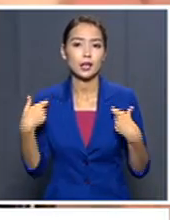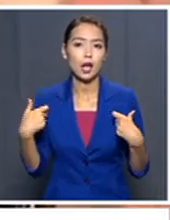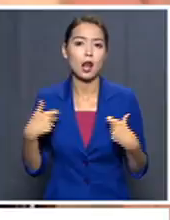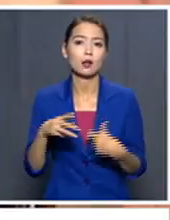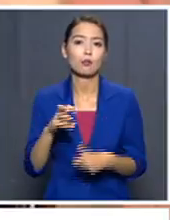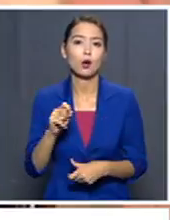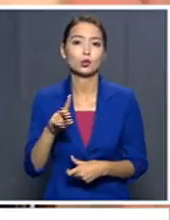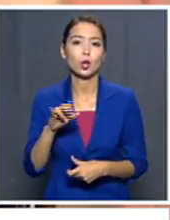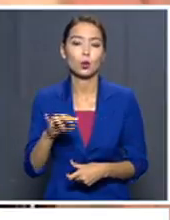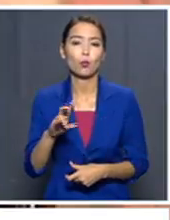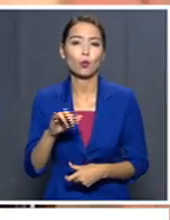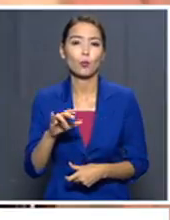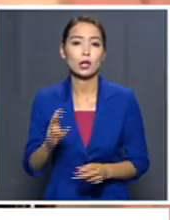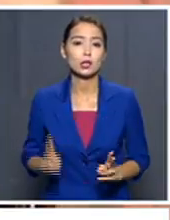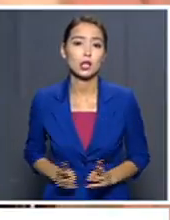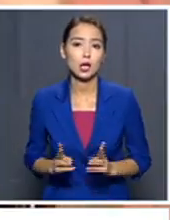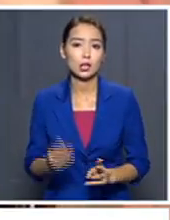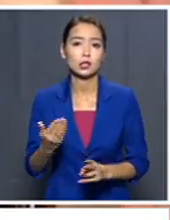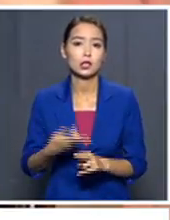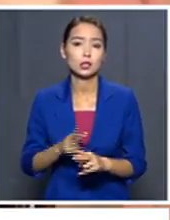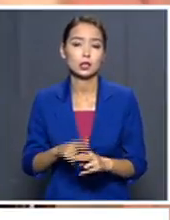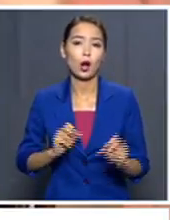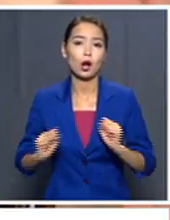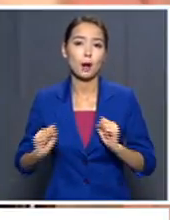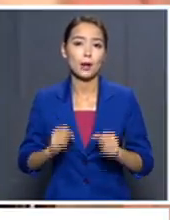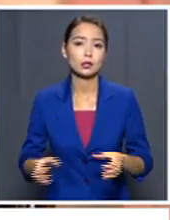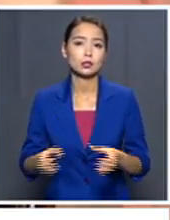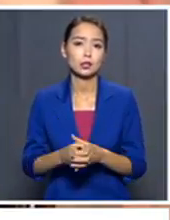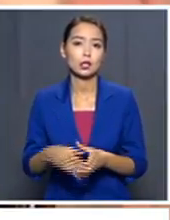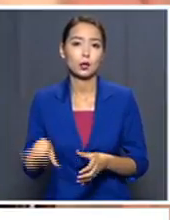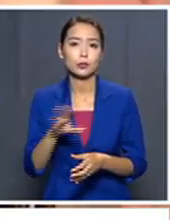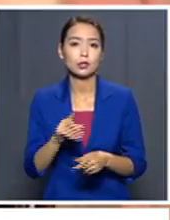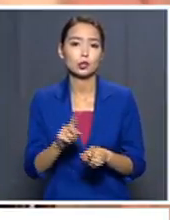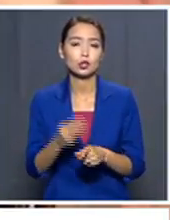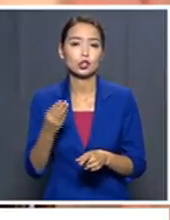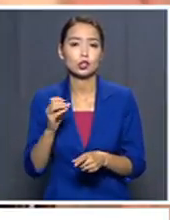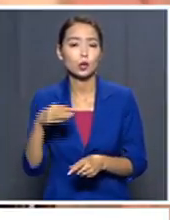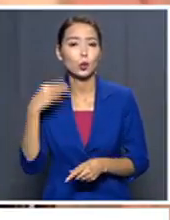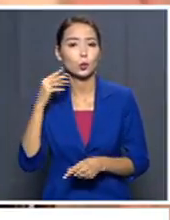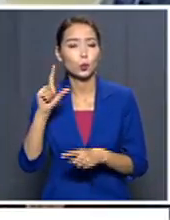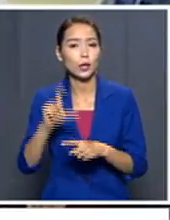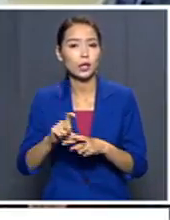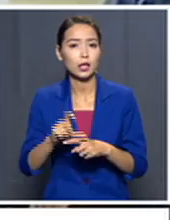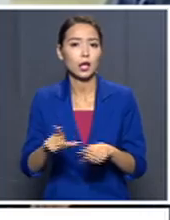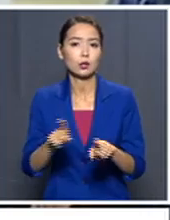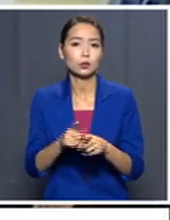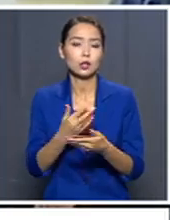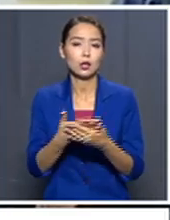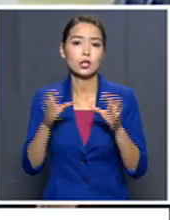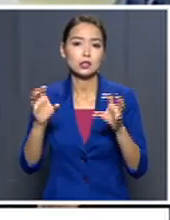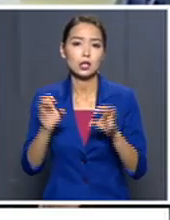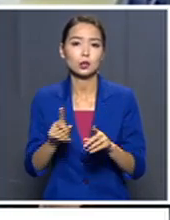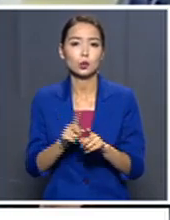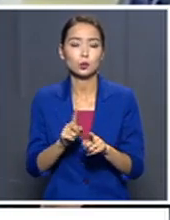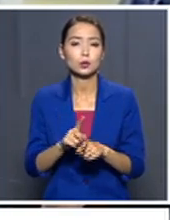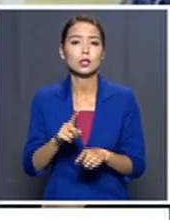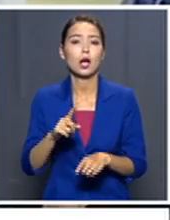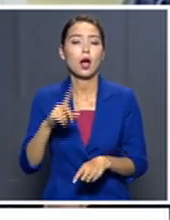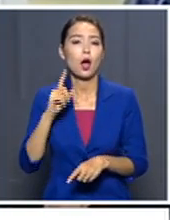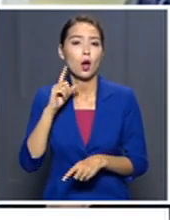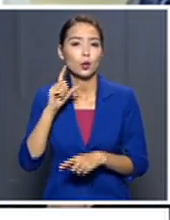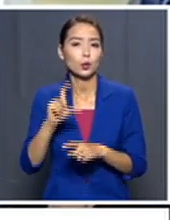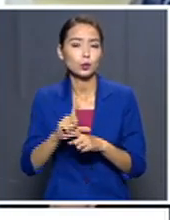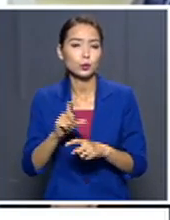Кабани террорист. Сондықтан бұл командир Құрама Штаттар мен Түркия арасындағы экстрадиция туралы заңға сәйкес түрік